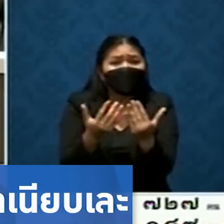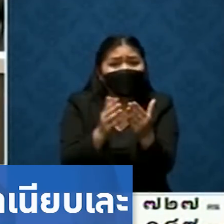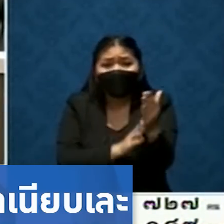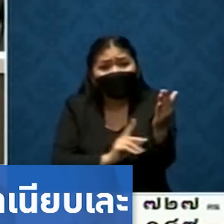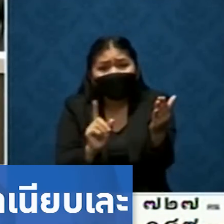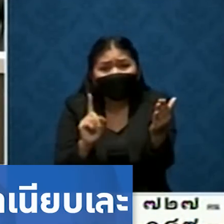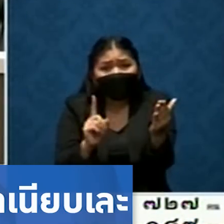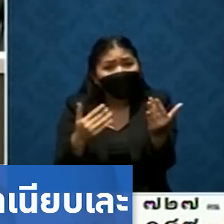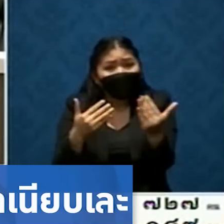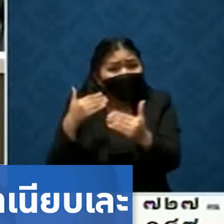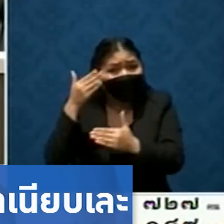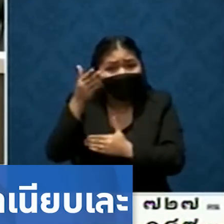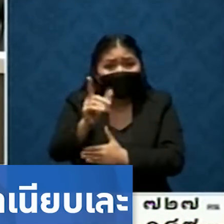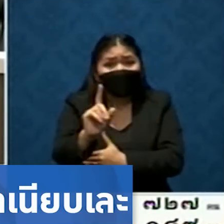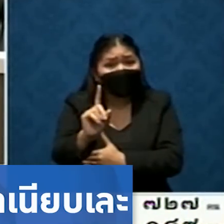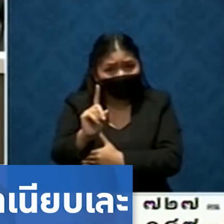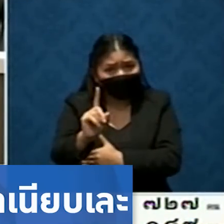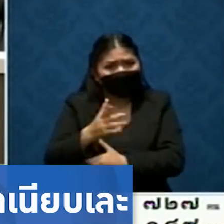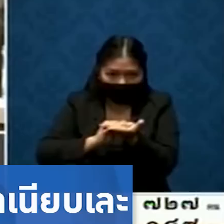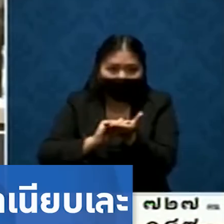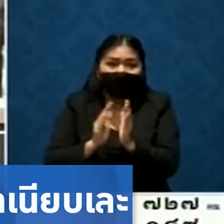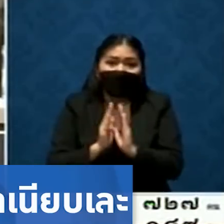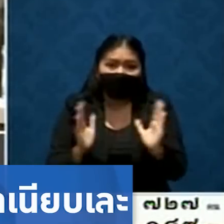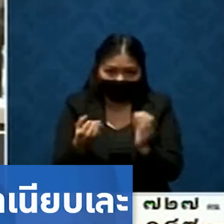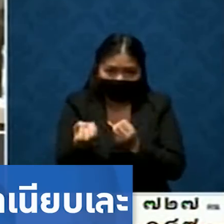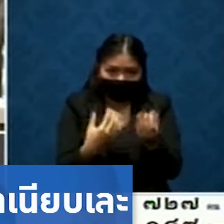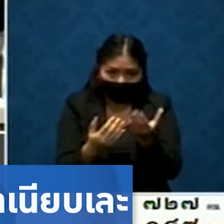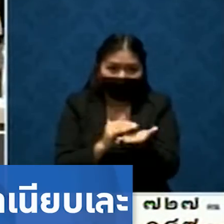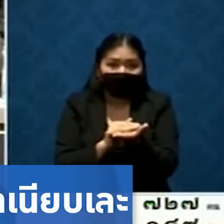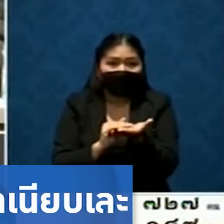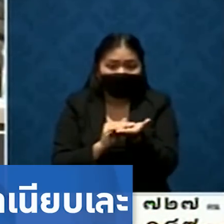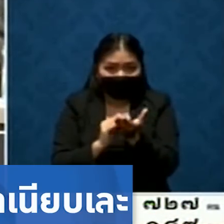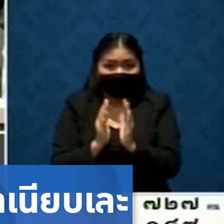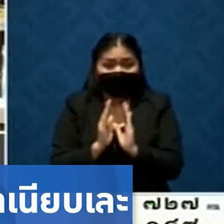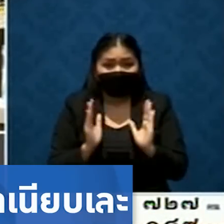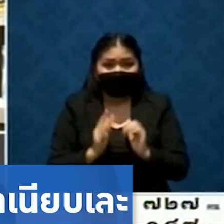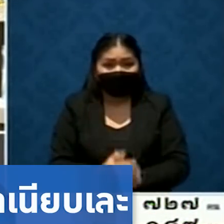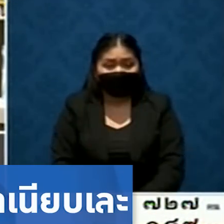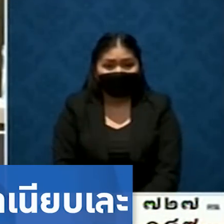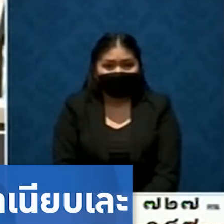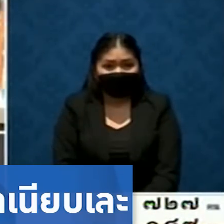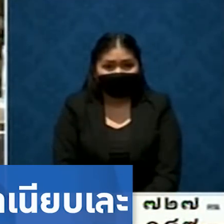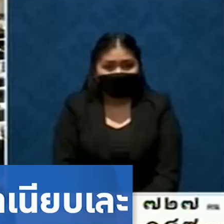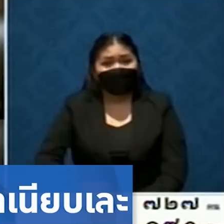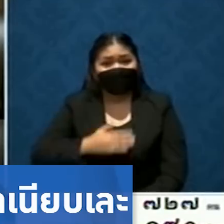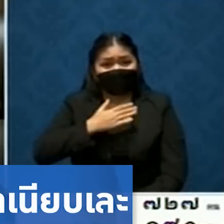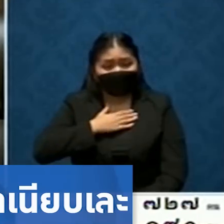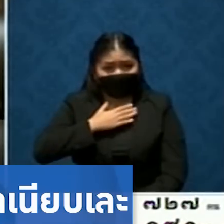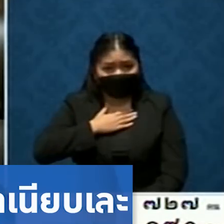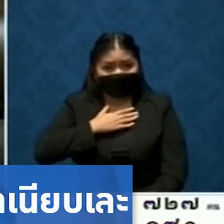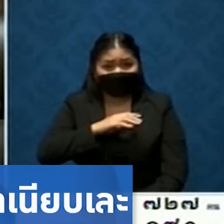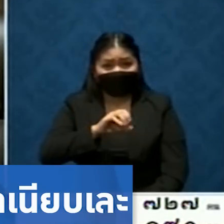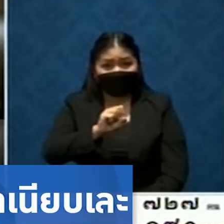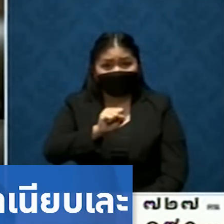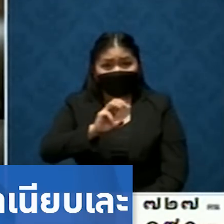ต่อให้เข้าที่แล้วสภาล่มในที่สุดทุกคนในประเทศนี้ก็จะต้องใช้สูตรทาน 500ซึ่งจะเป็นการเปิดฉากให้พรรคเล็กกับเข้ามาใน